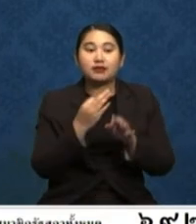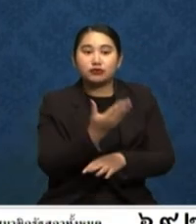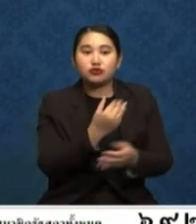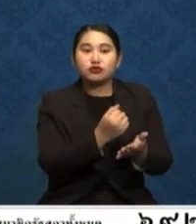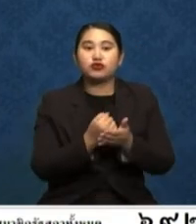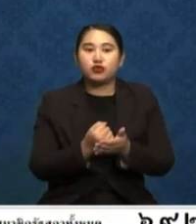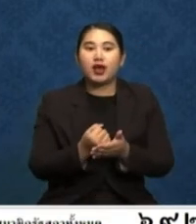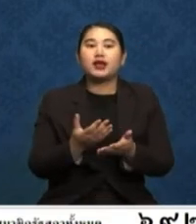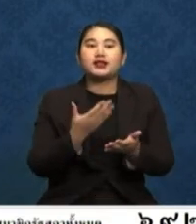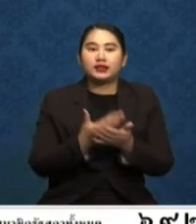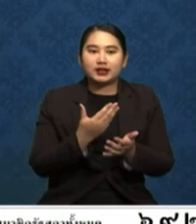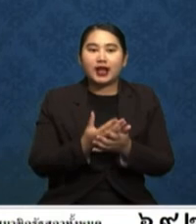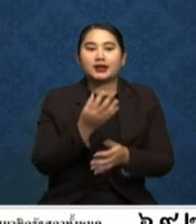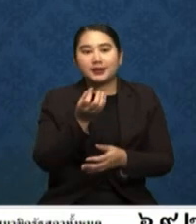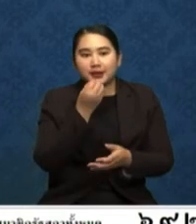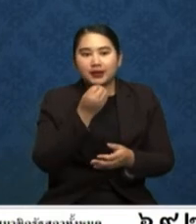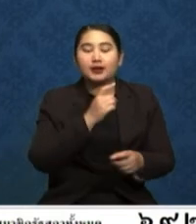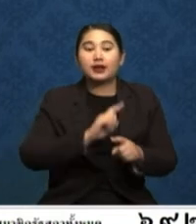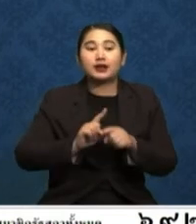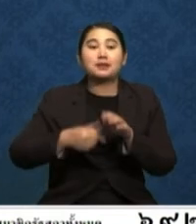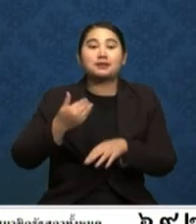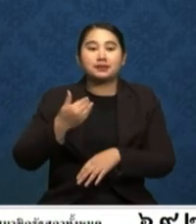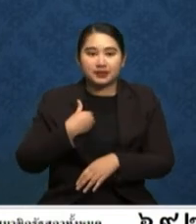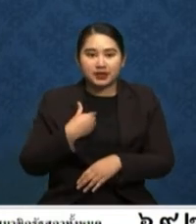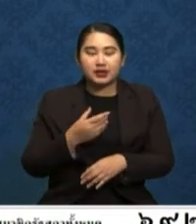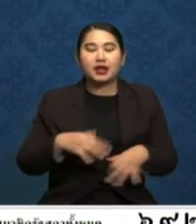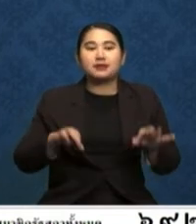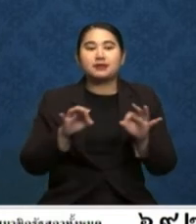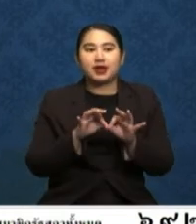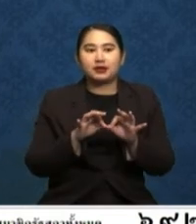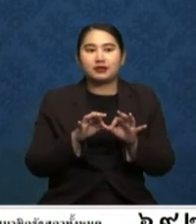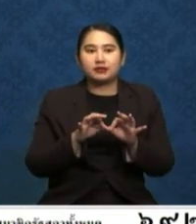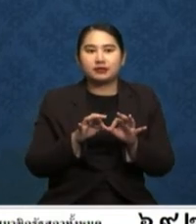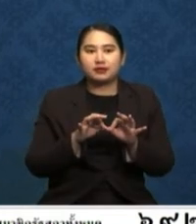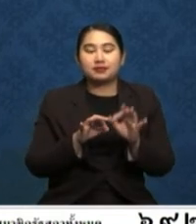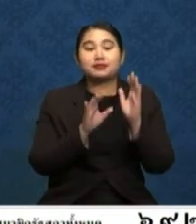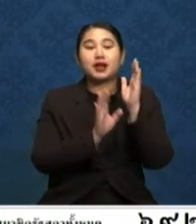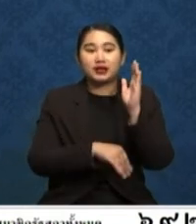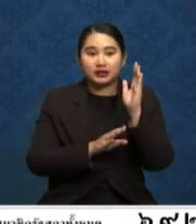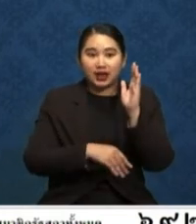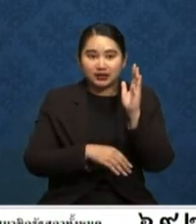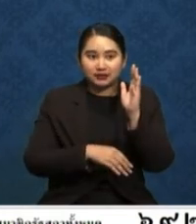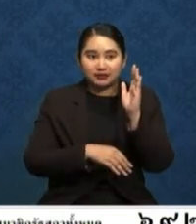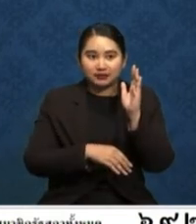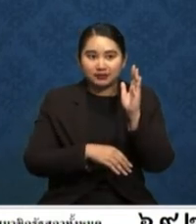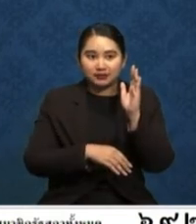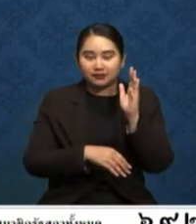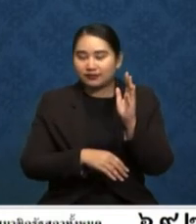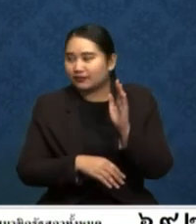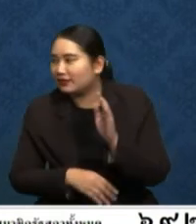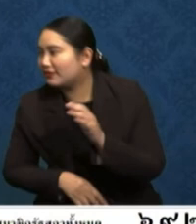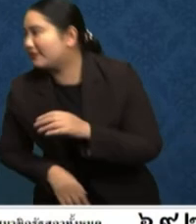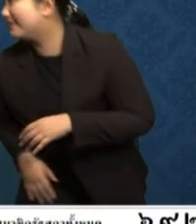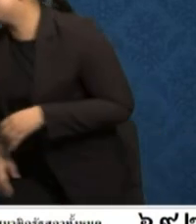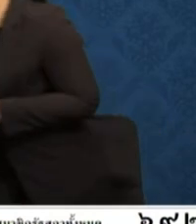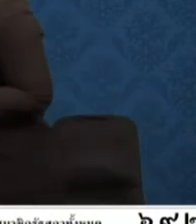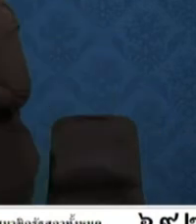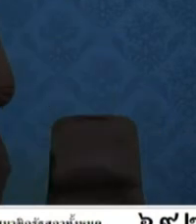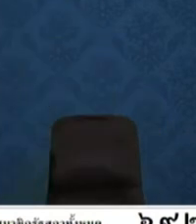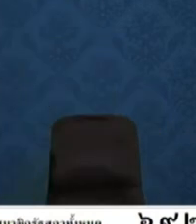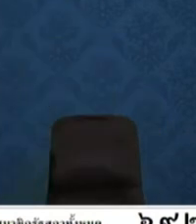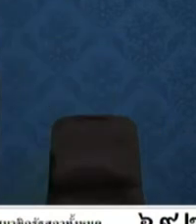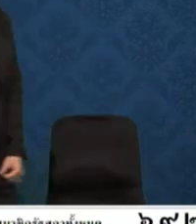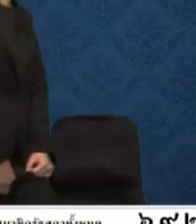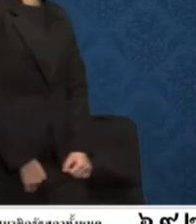เขามีกินมีใช้เท่านั้นเองดังนั้นการปลดล็อคศักยภาพภาคใต้ท่านฟังนะคะท่าน